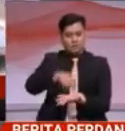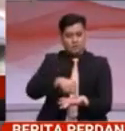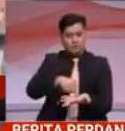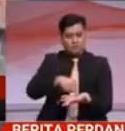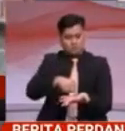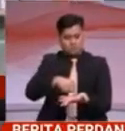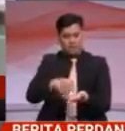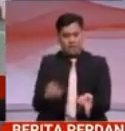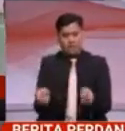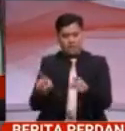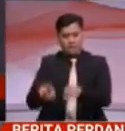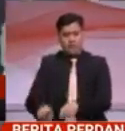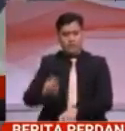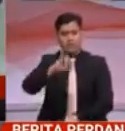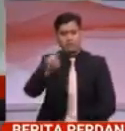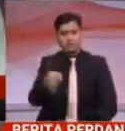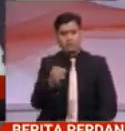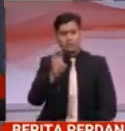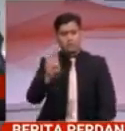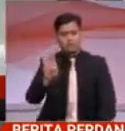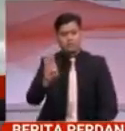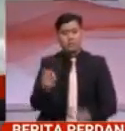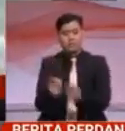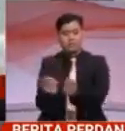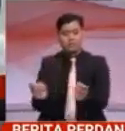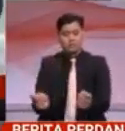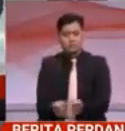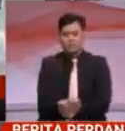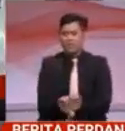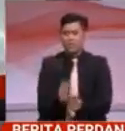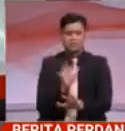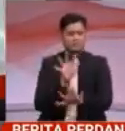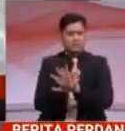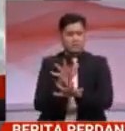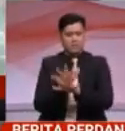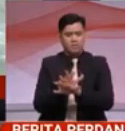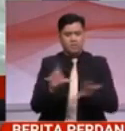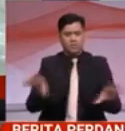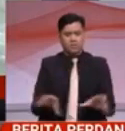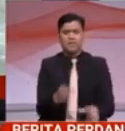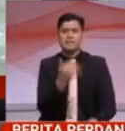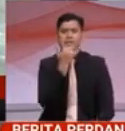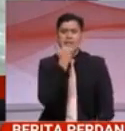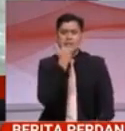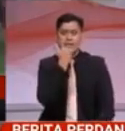di Johor Bahru menjadi lokasi panas aktiviti itu.